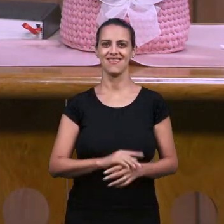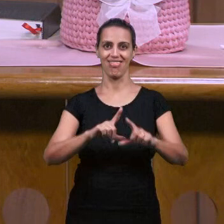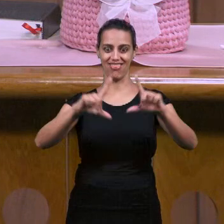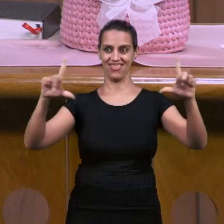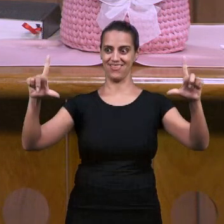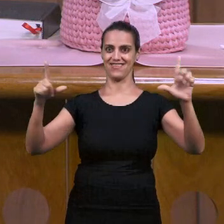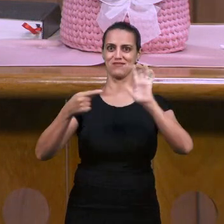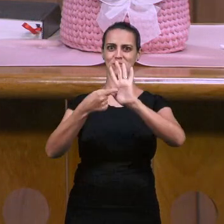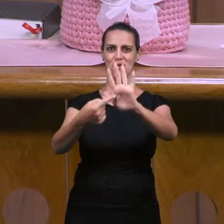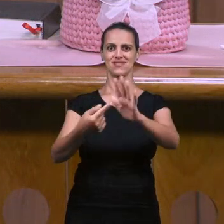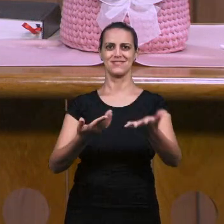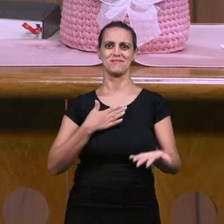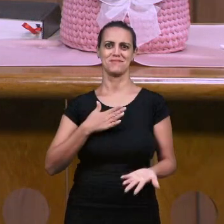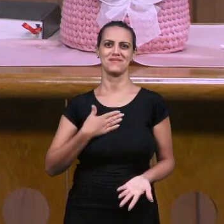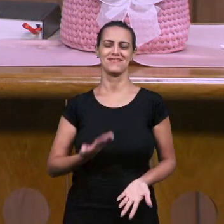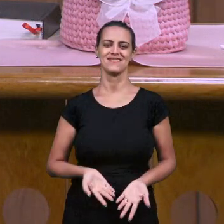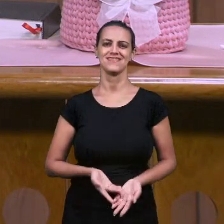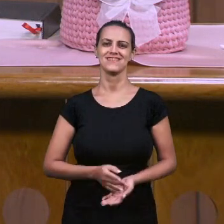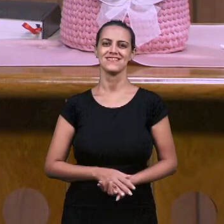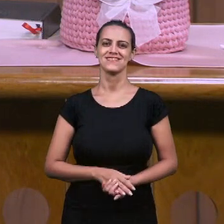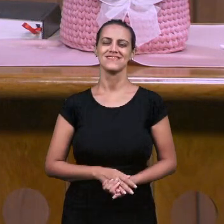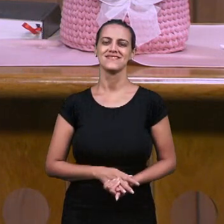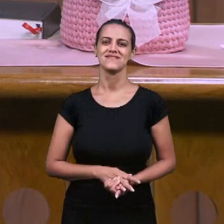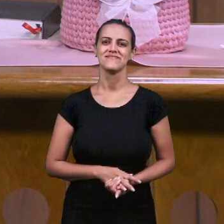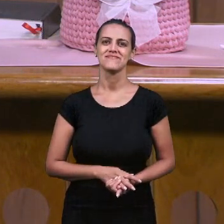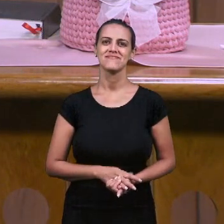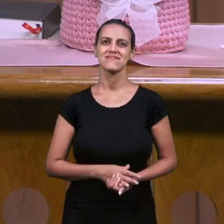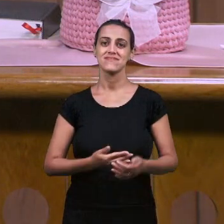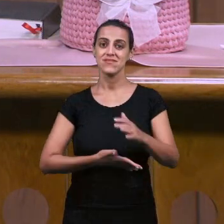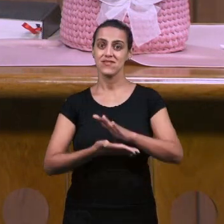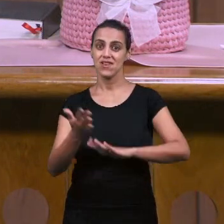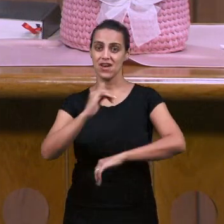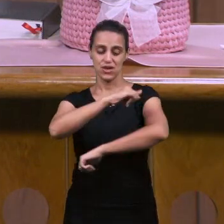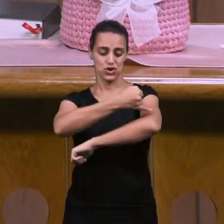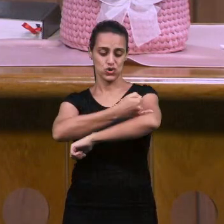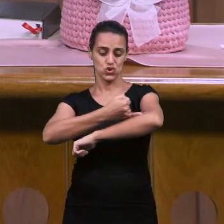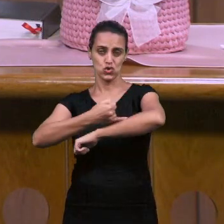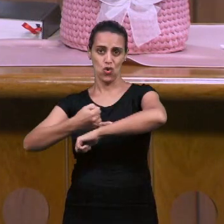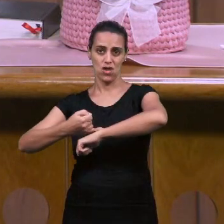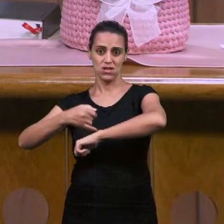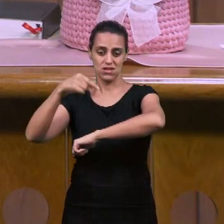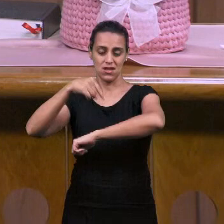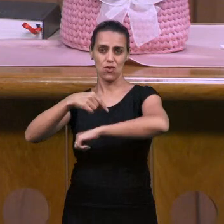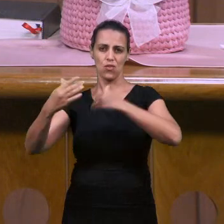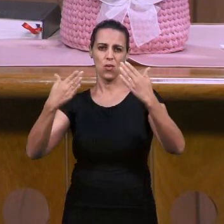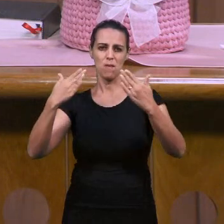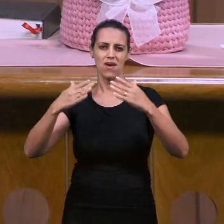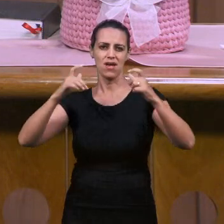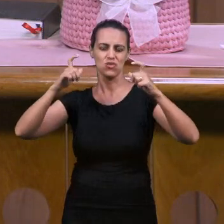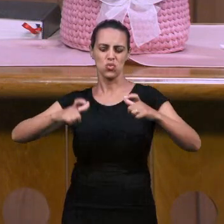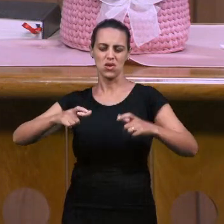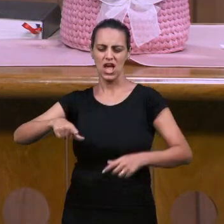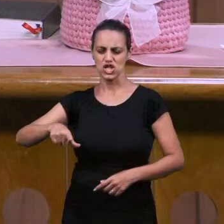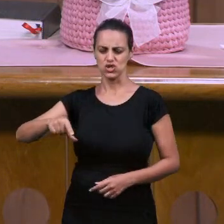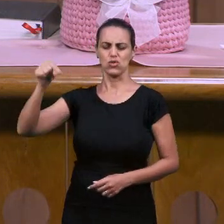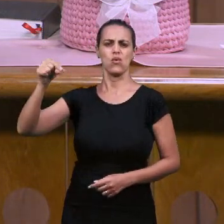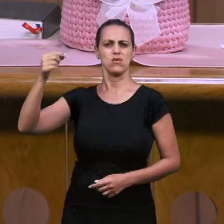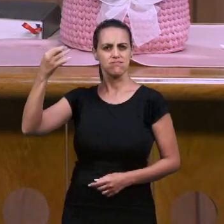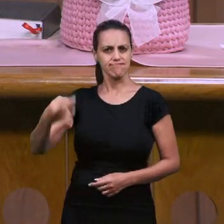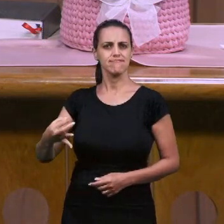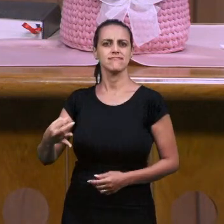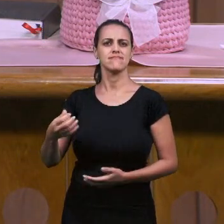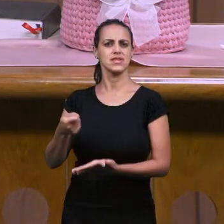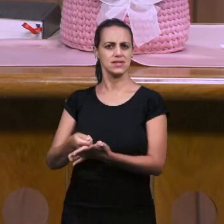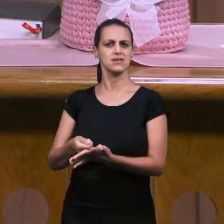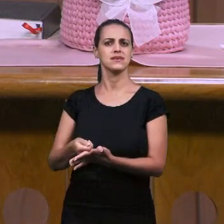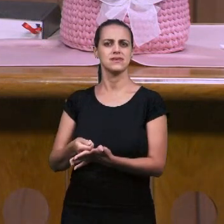que mon temps est terminé. Bon, ils ont quitté le Jourdain. C'est un endroit de définition qui parle